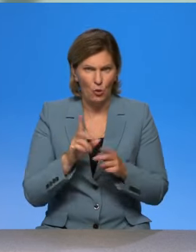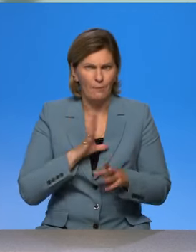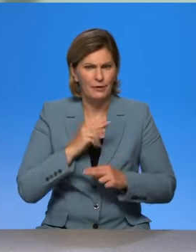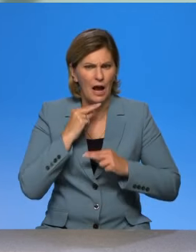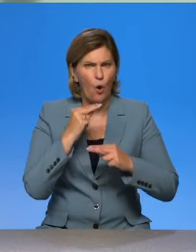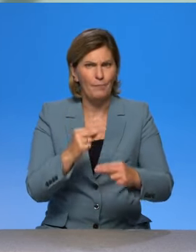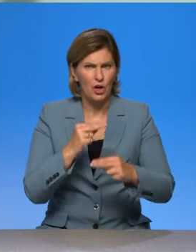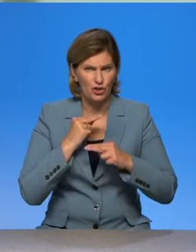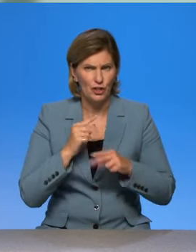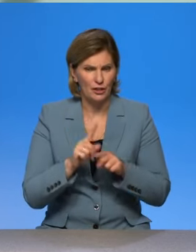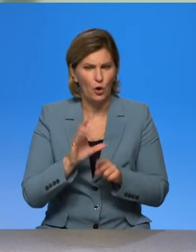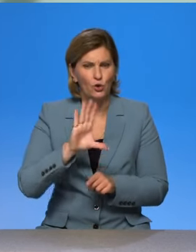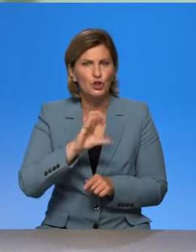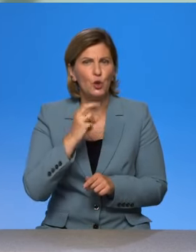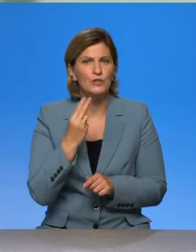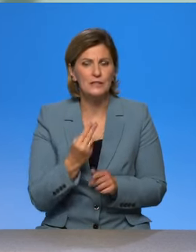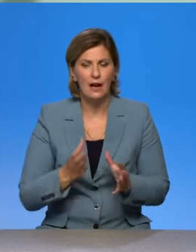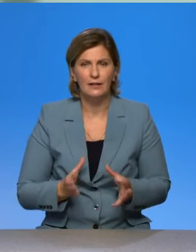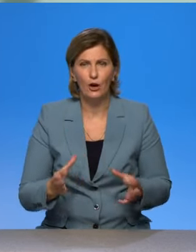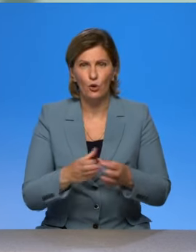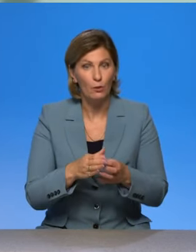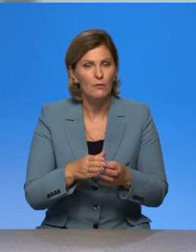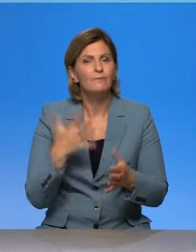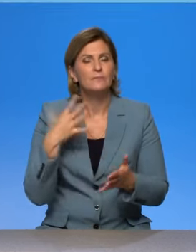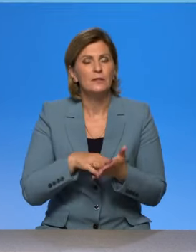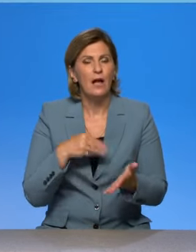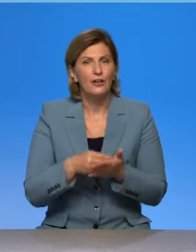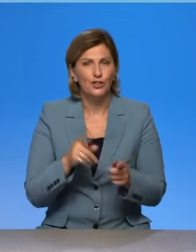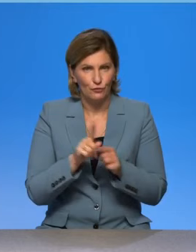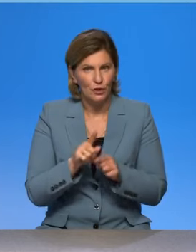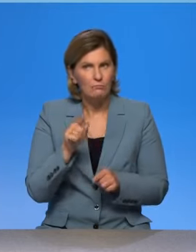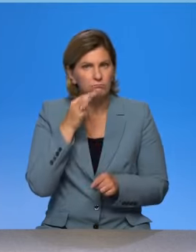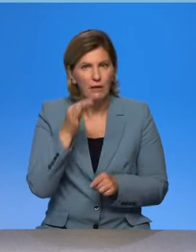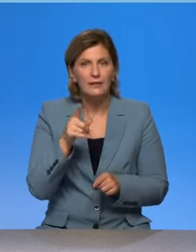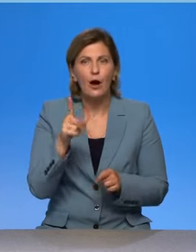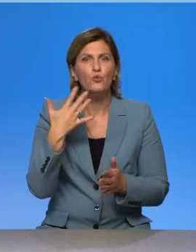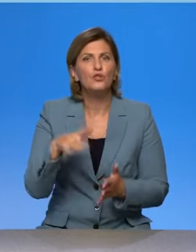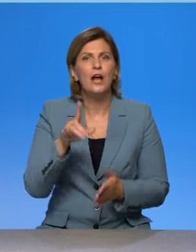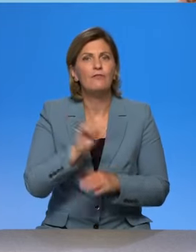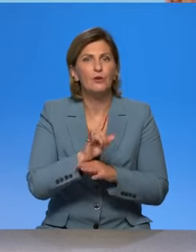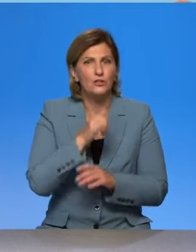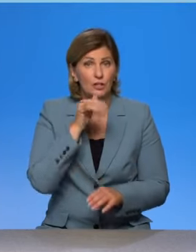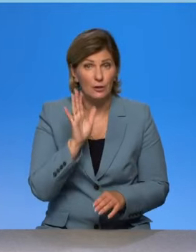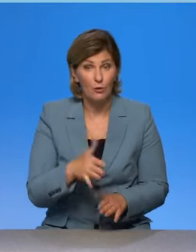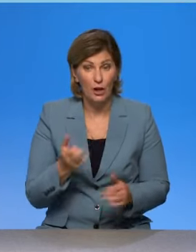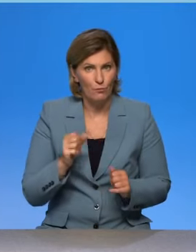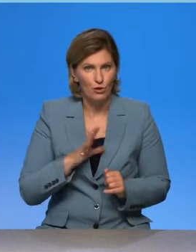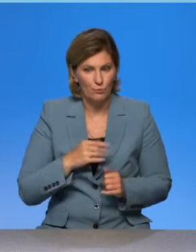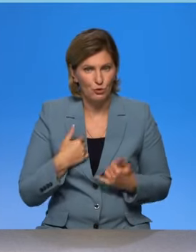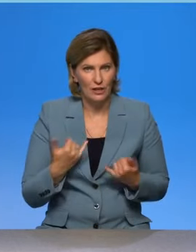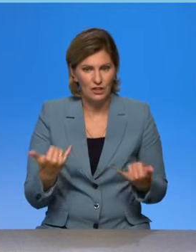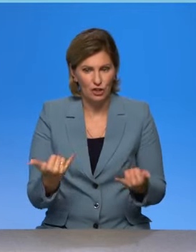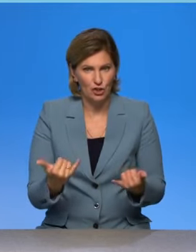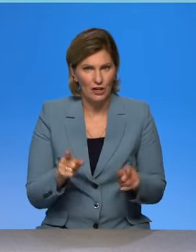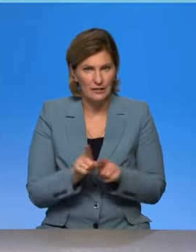к такой социальной группе, да, лжи там уже быть не может, там предельное доверие. Да? Может быть, у нас сейчас вот таких общественных структур